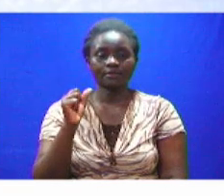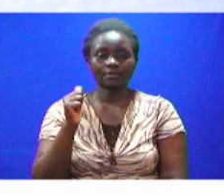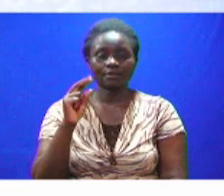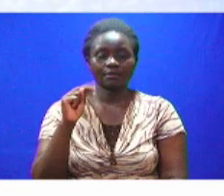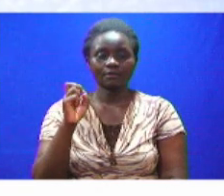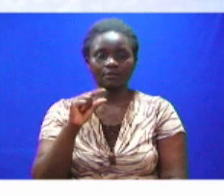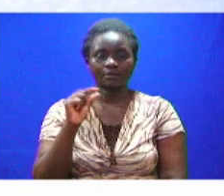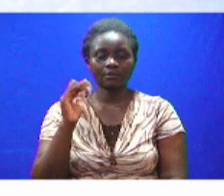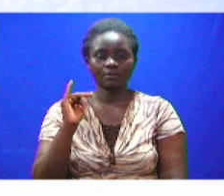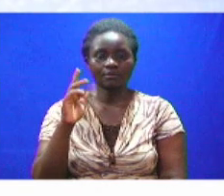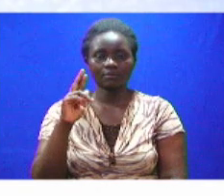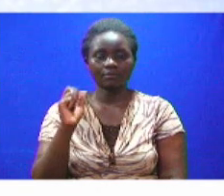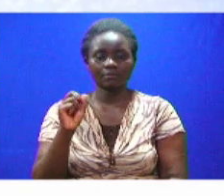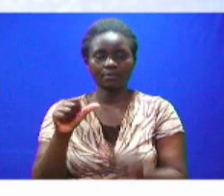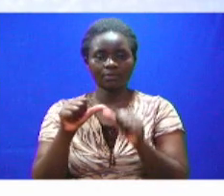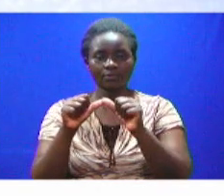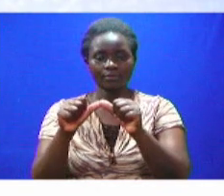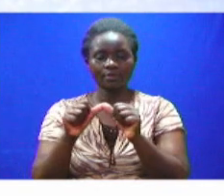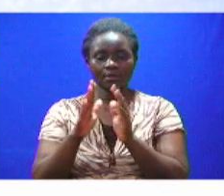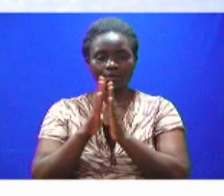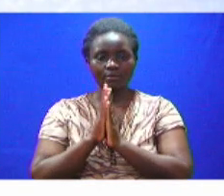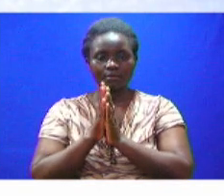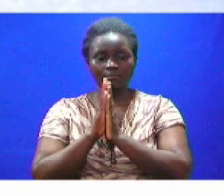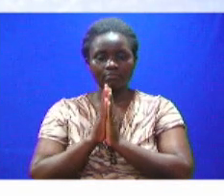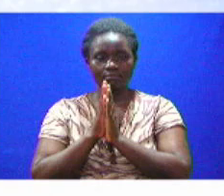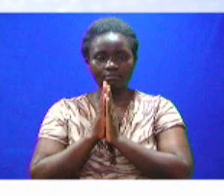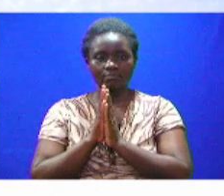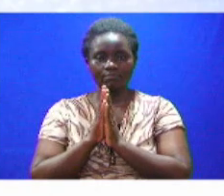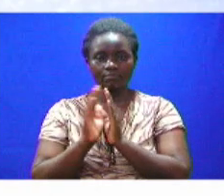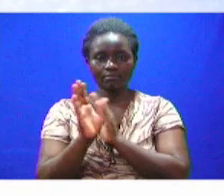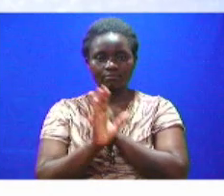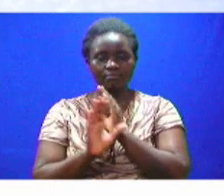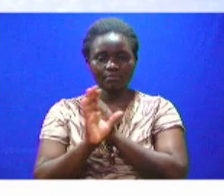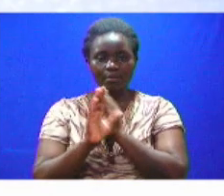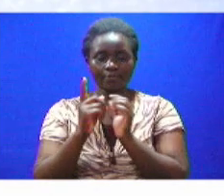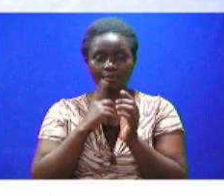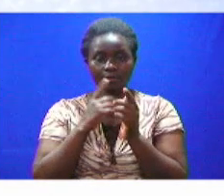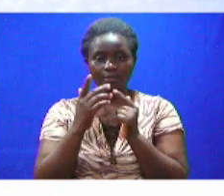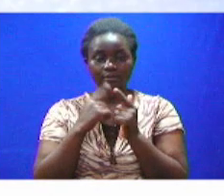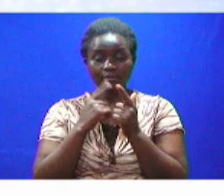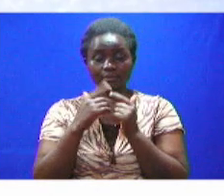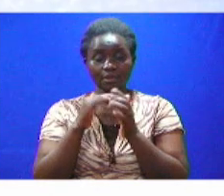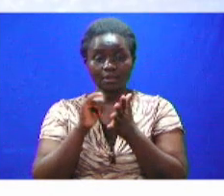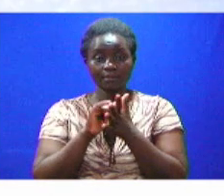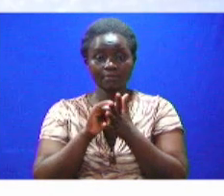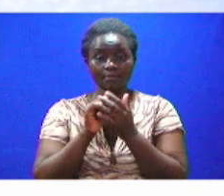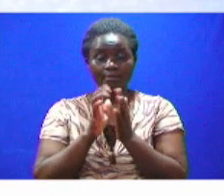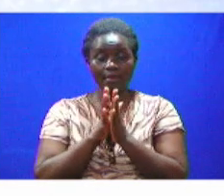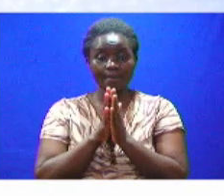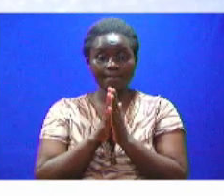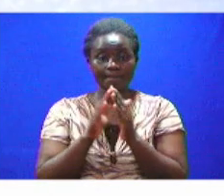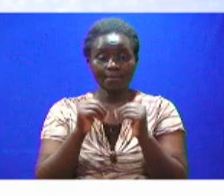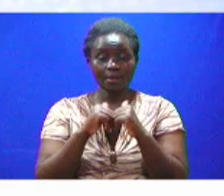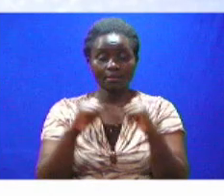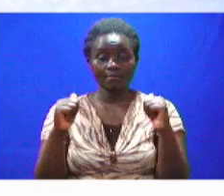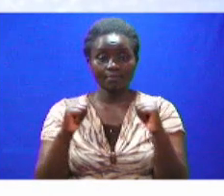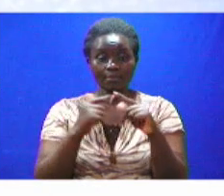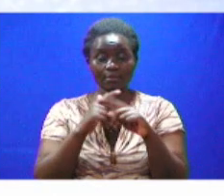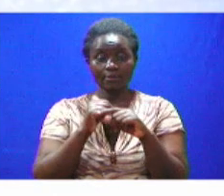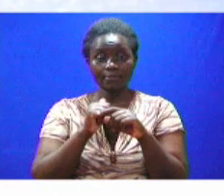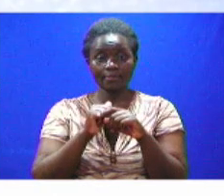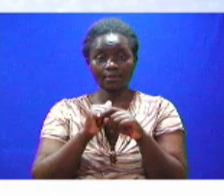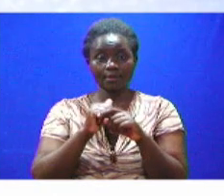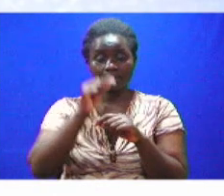Kenya kogendera bo igogo isabira ense ya Kenya manyana boni gane kya ogwatanika ase serikali